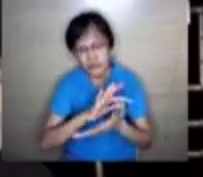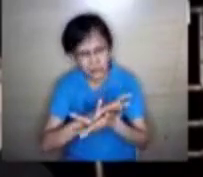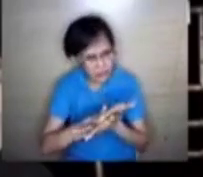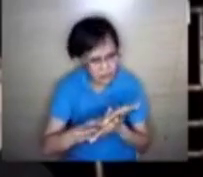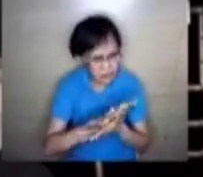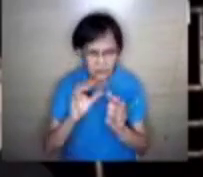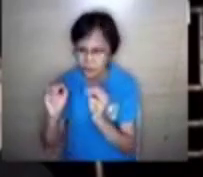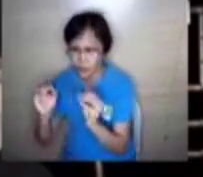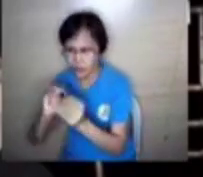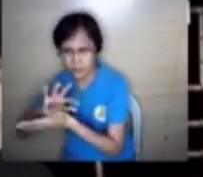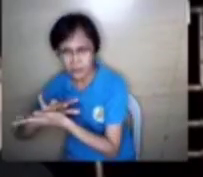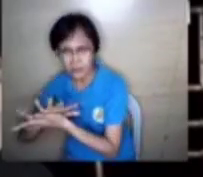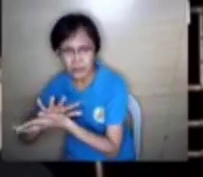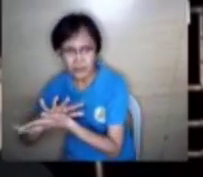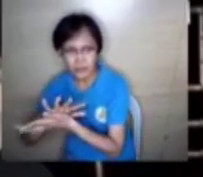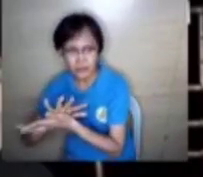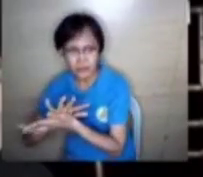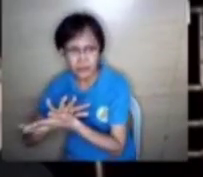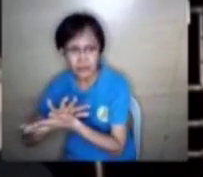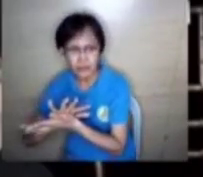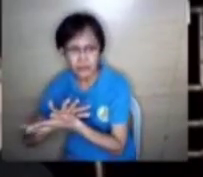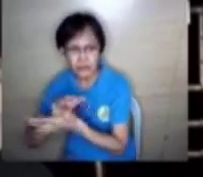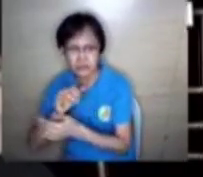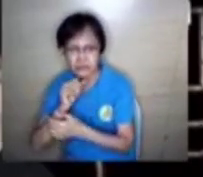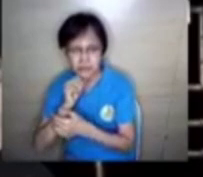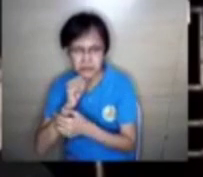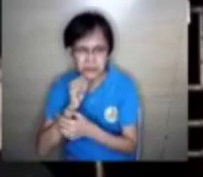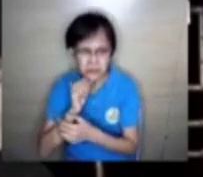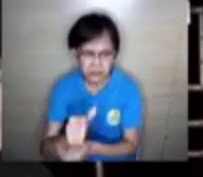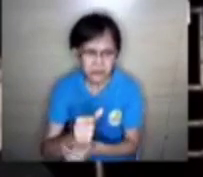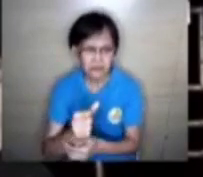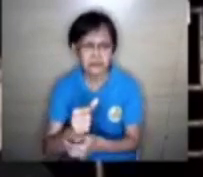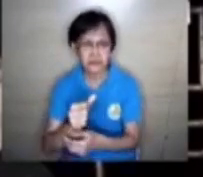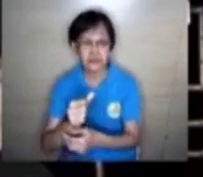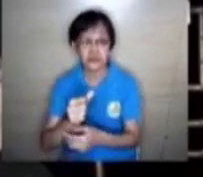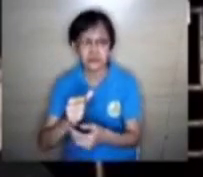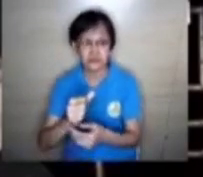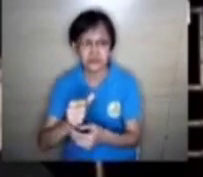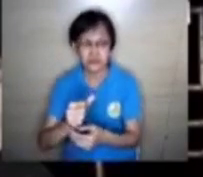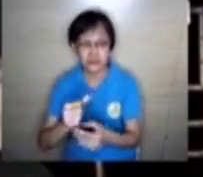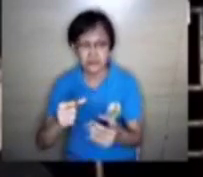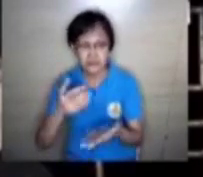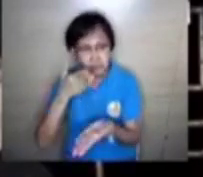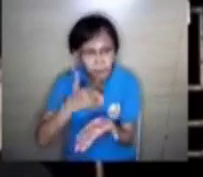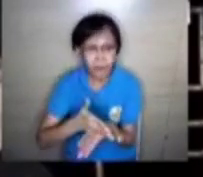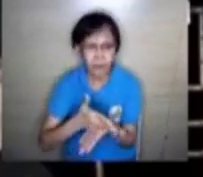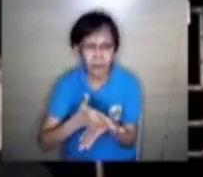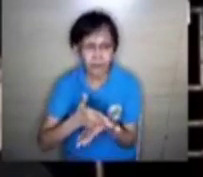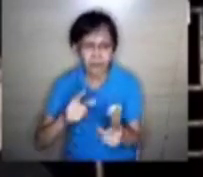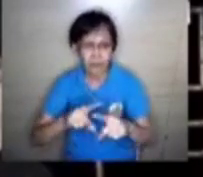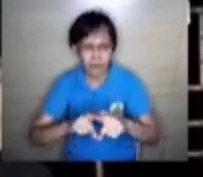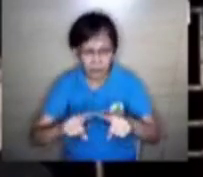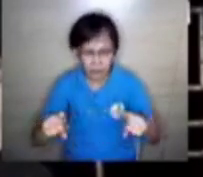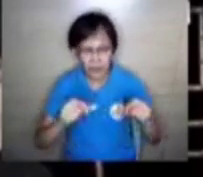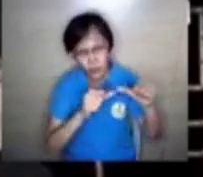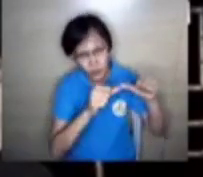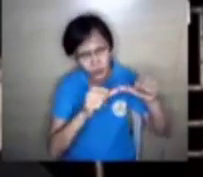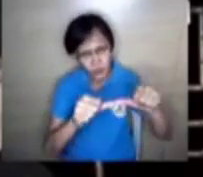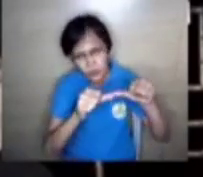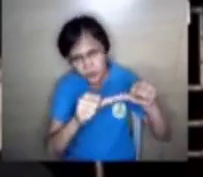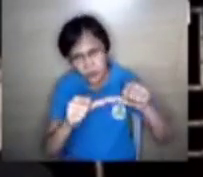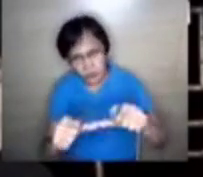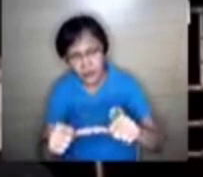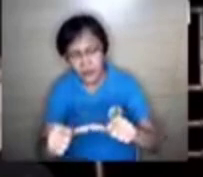wala, hindi tayo magpapaawat. Sa halip, ipagpapatuloy natin ang mga